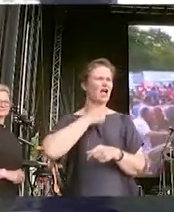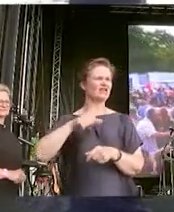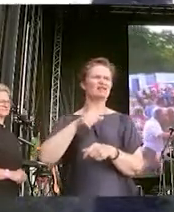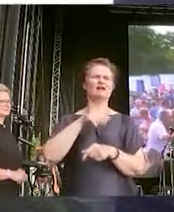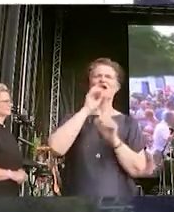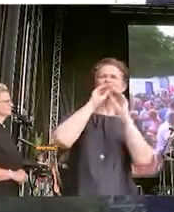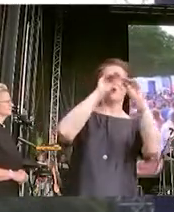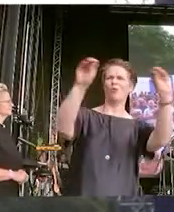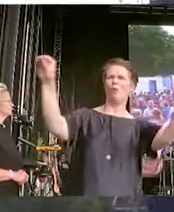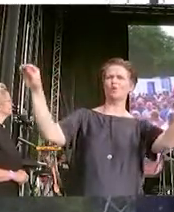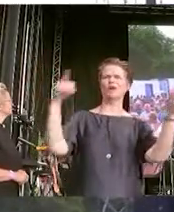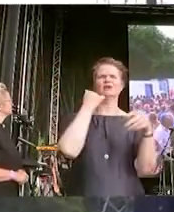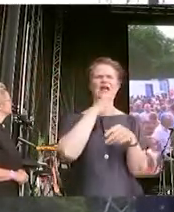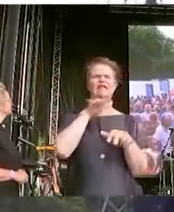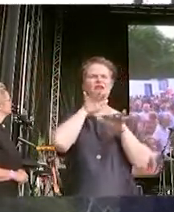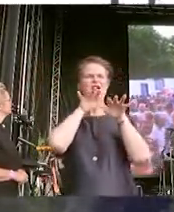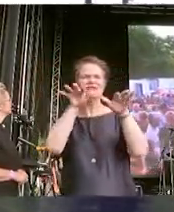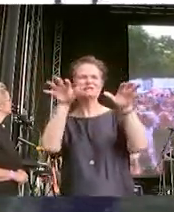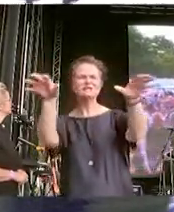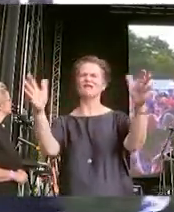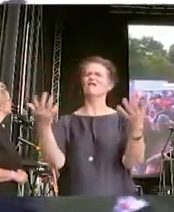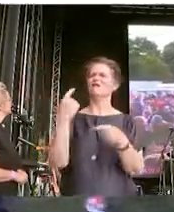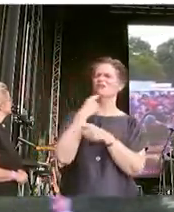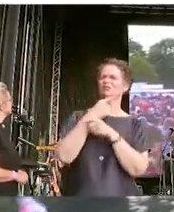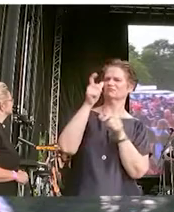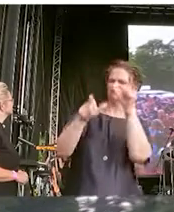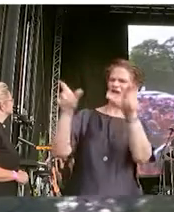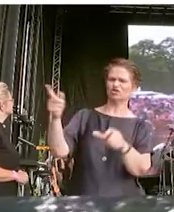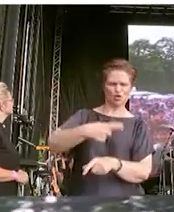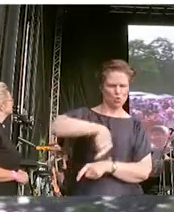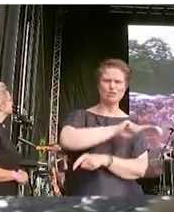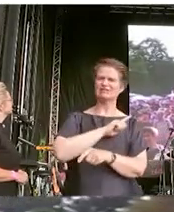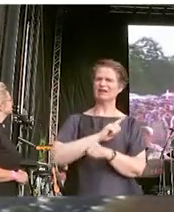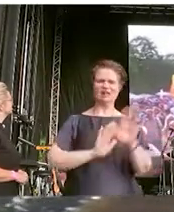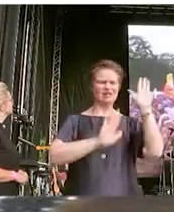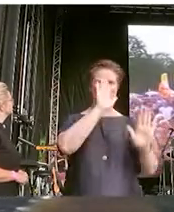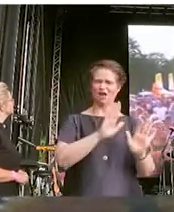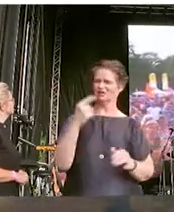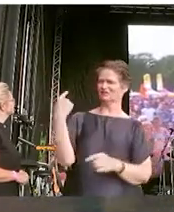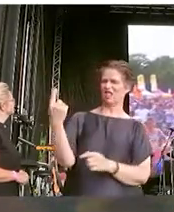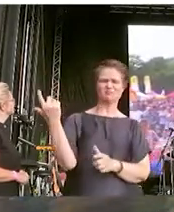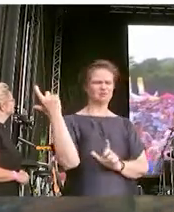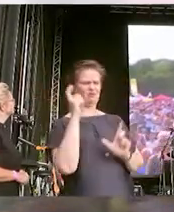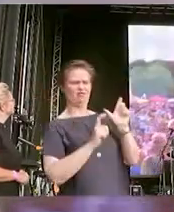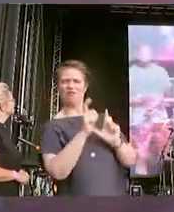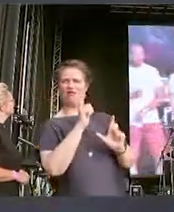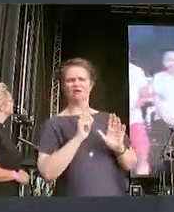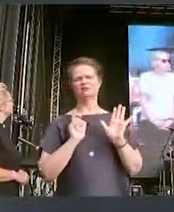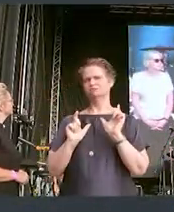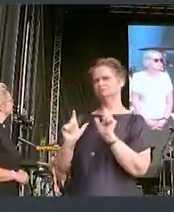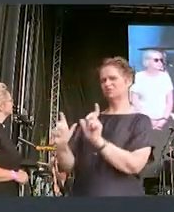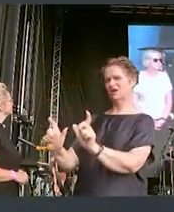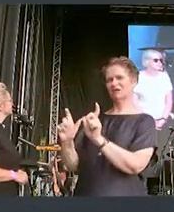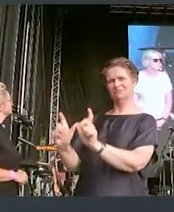Hetze, rechter Gewalt, Menschen und unsere Demokratie bedrohen. Wir Gewerkschaften sind